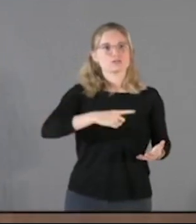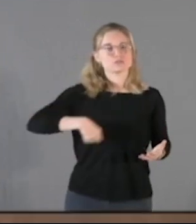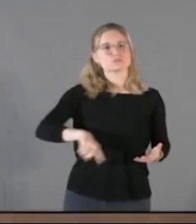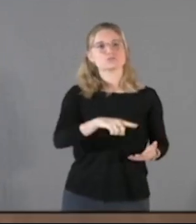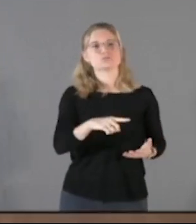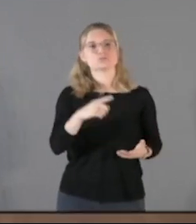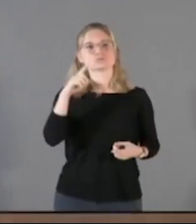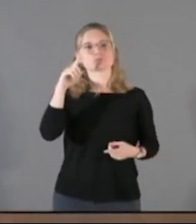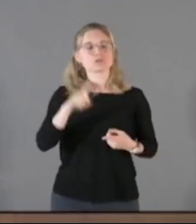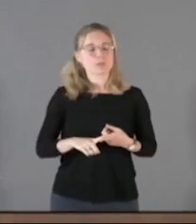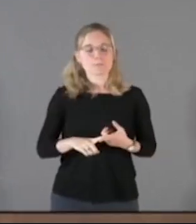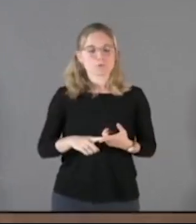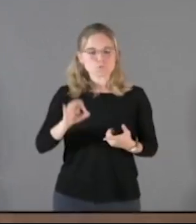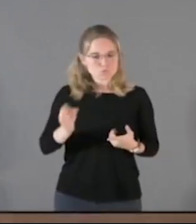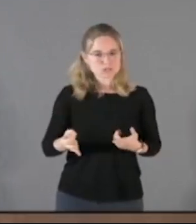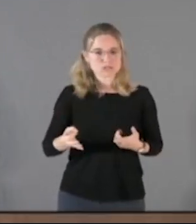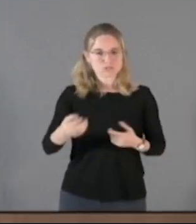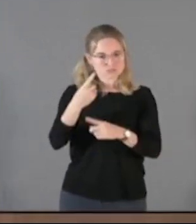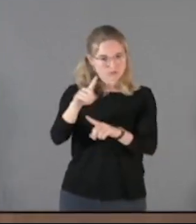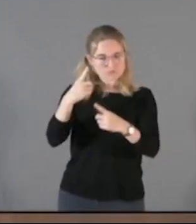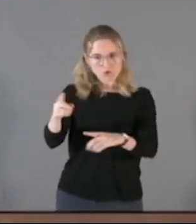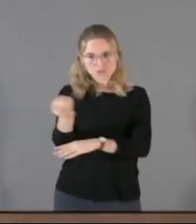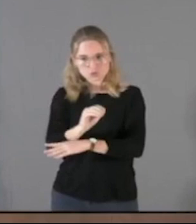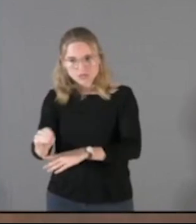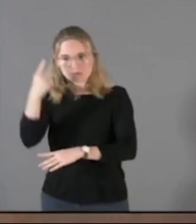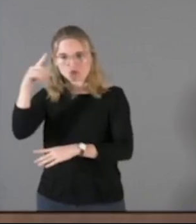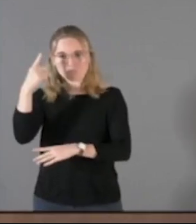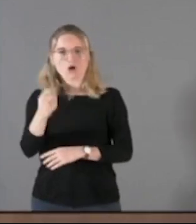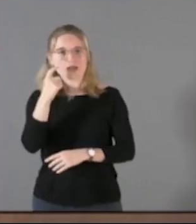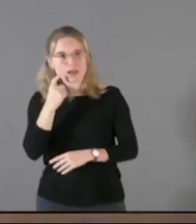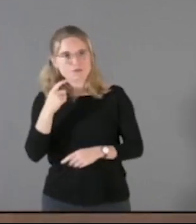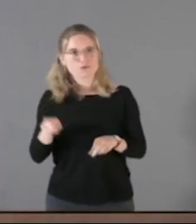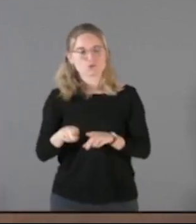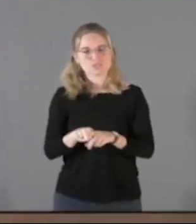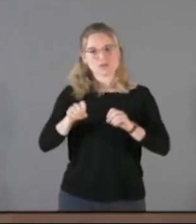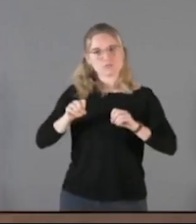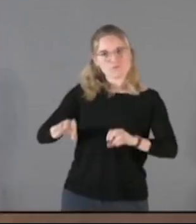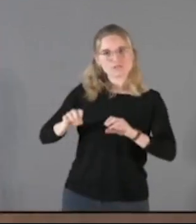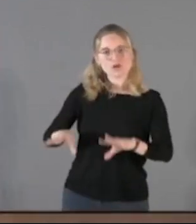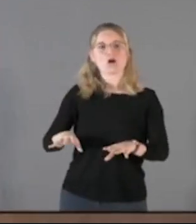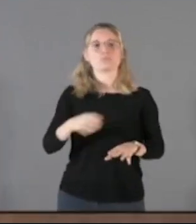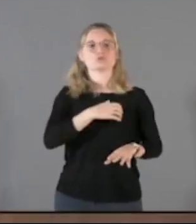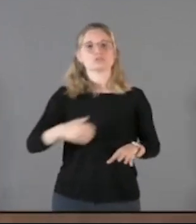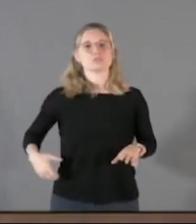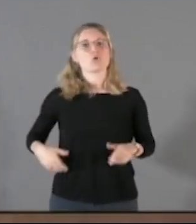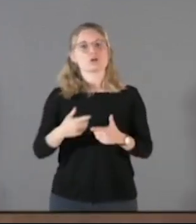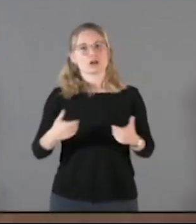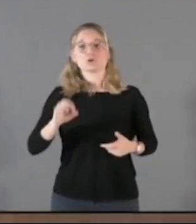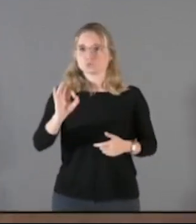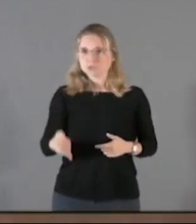enseignants, des élèves et du personnel municipal. C'est toujours un peu amusant, même si la situation est quand même assez